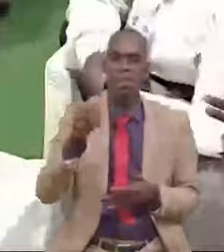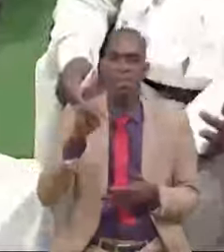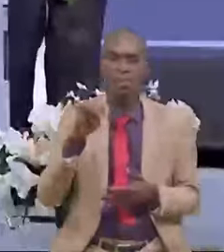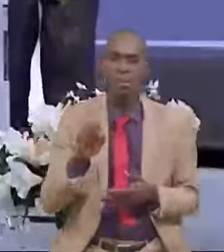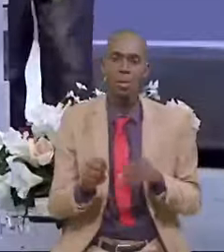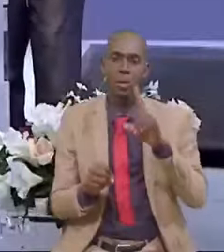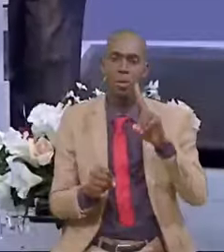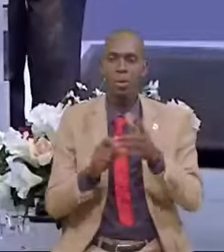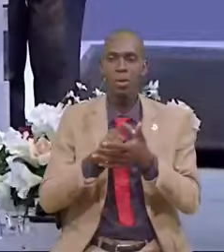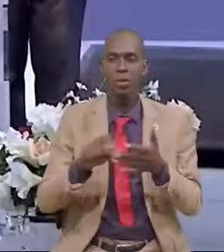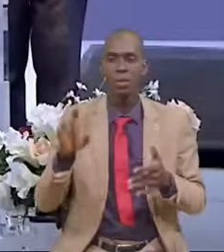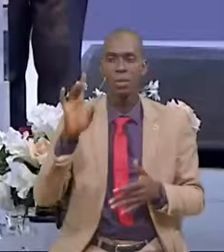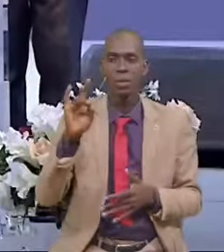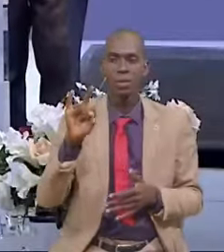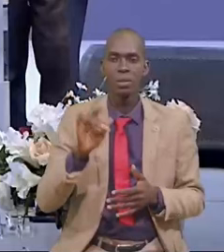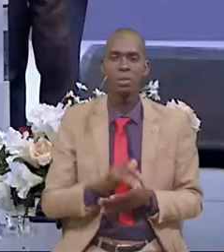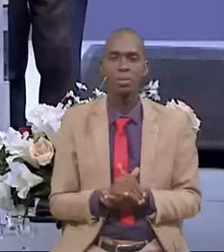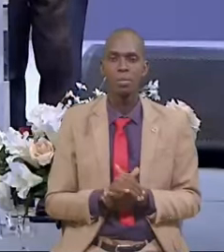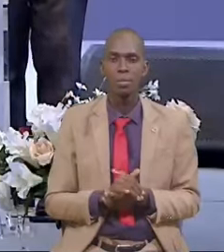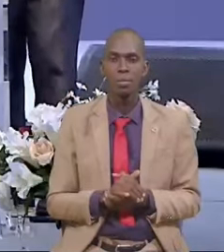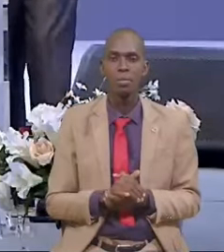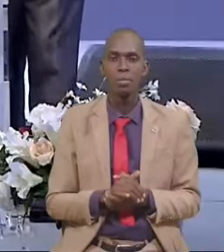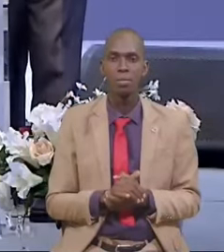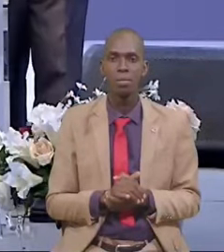Jacques 1, 18.